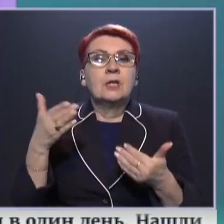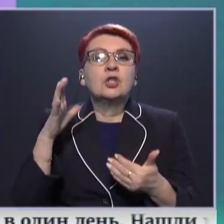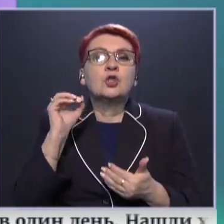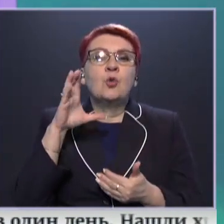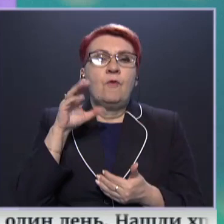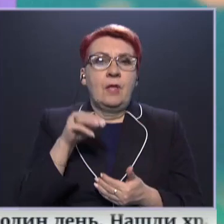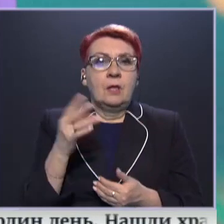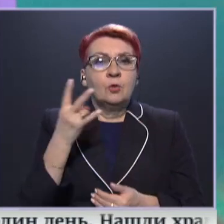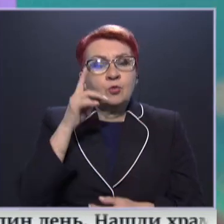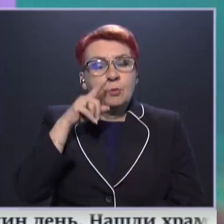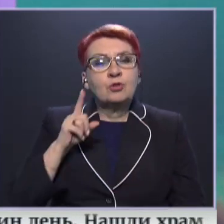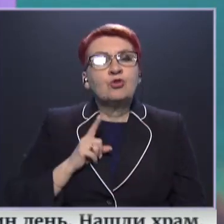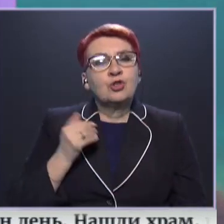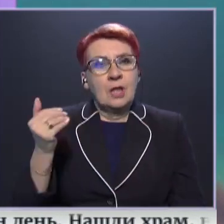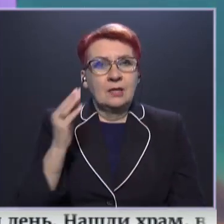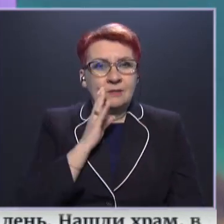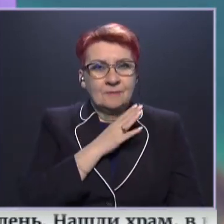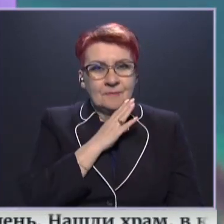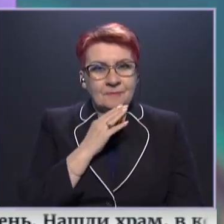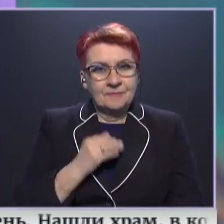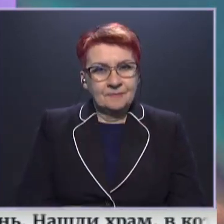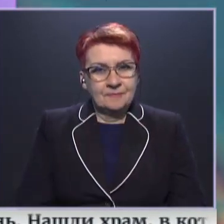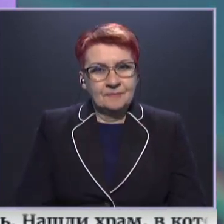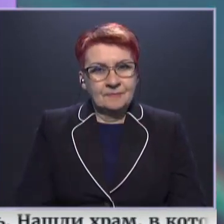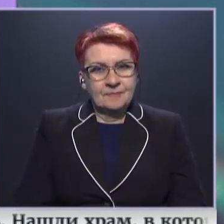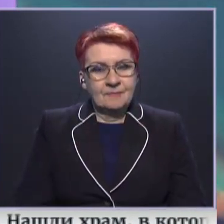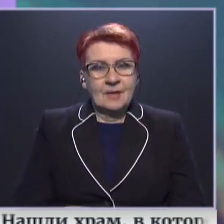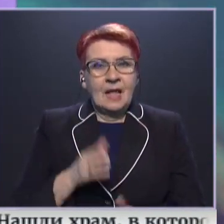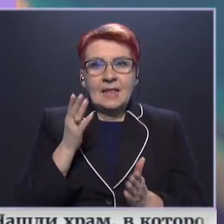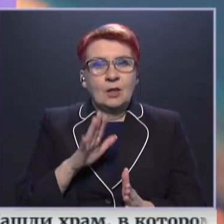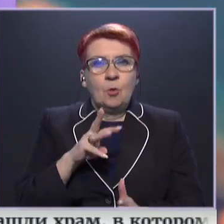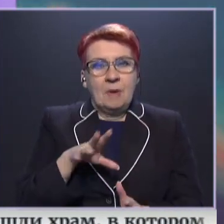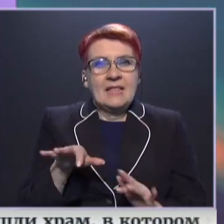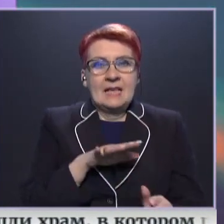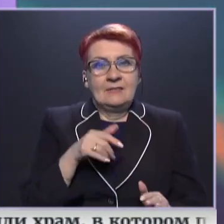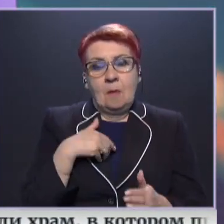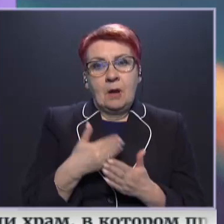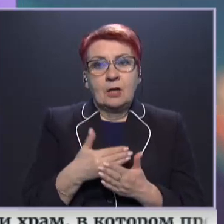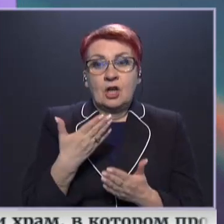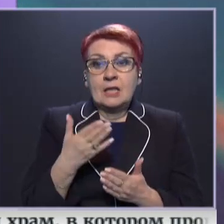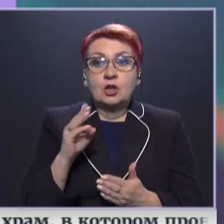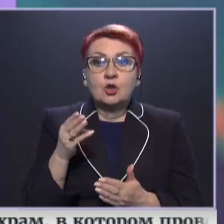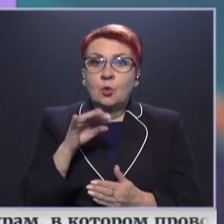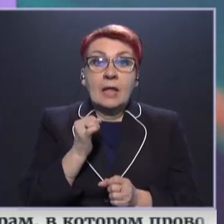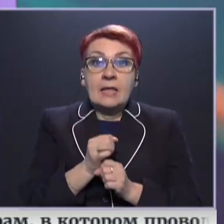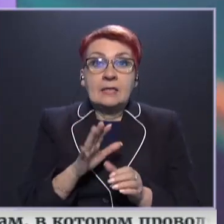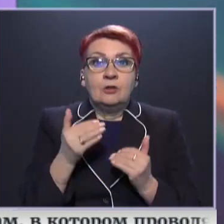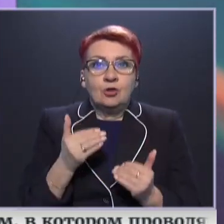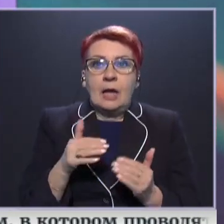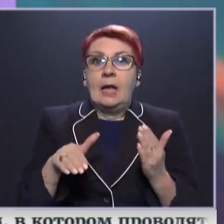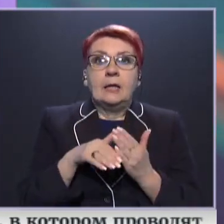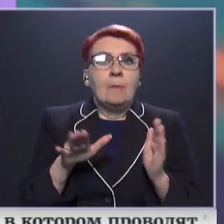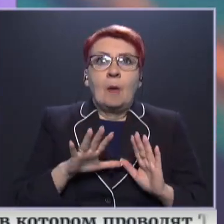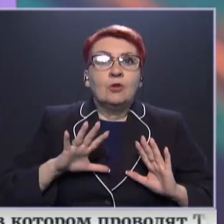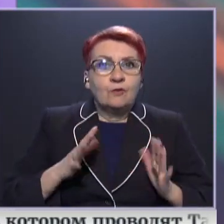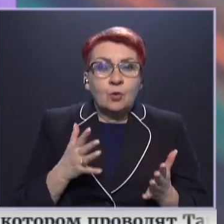что, конечно, нужно уметь ждать. Потому что на самом деле не только мы действуем. Да? Нам кажется, вот если мы что-то не сделаем сейчас, вот если мы не